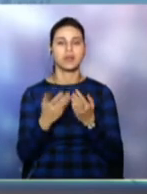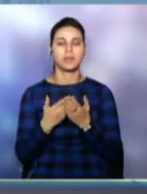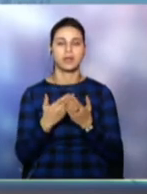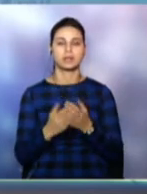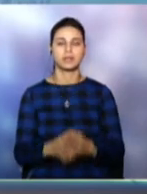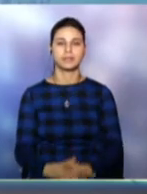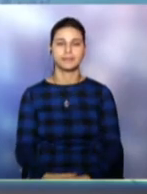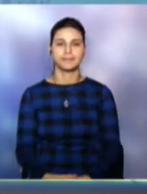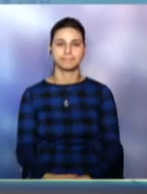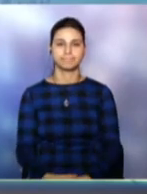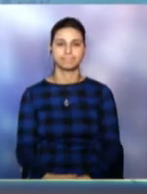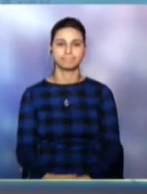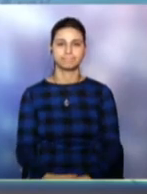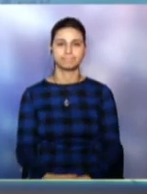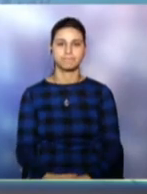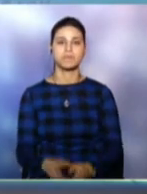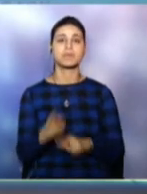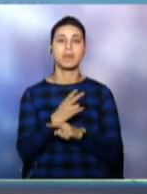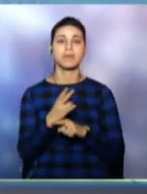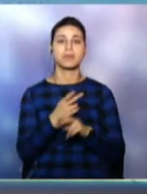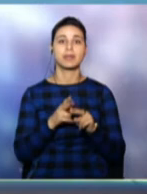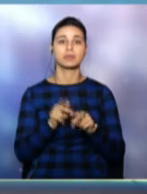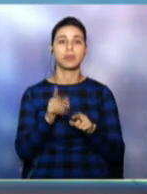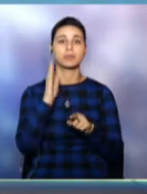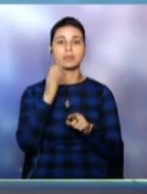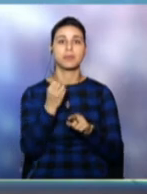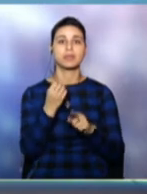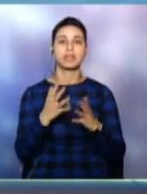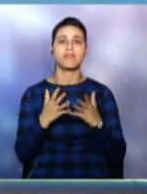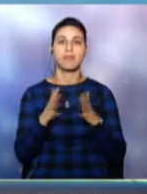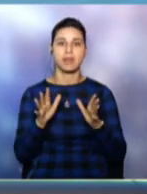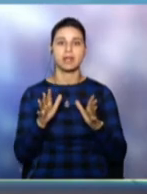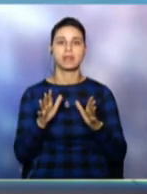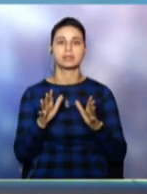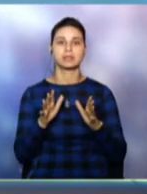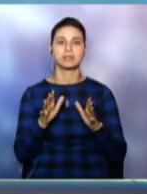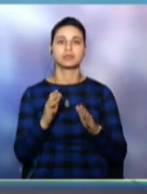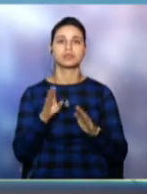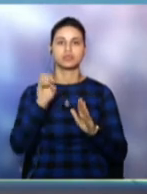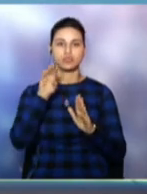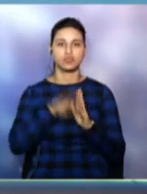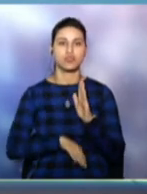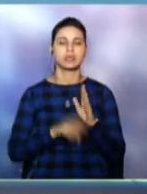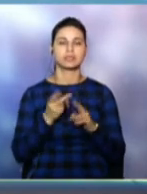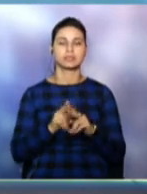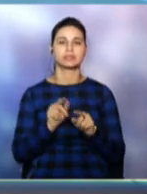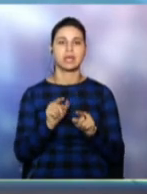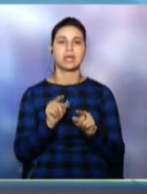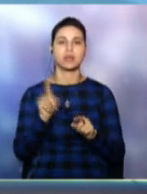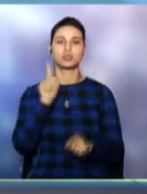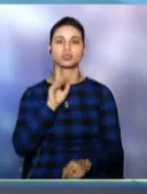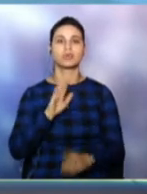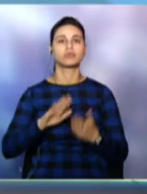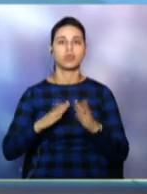სახით, მავნებელია, ვინაიდან გამოიწვევს კიდე უფრო მეტად გამძაფრებას აი ამ